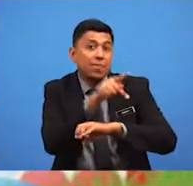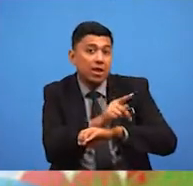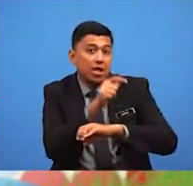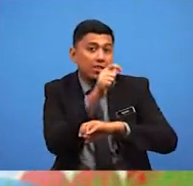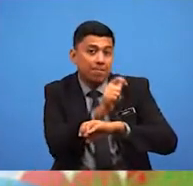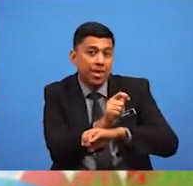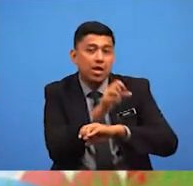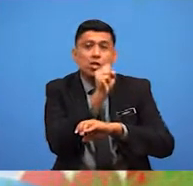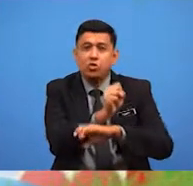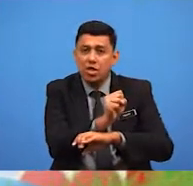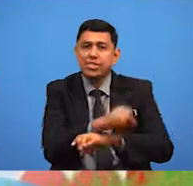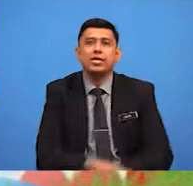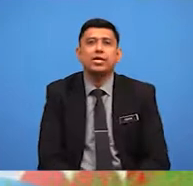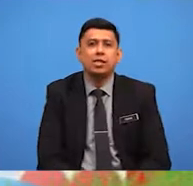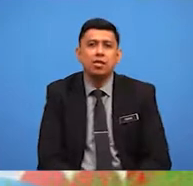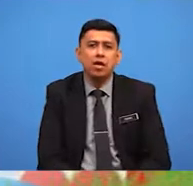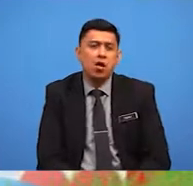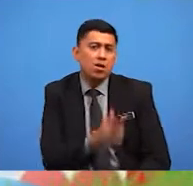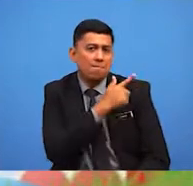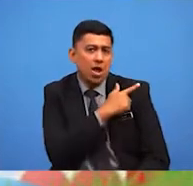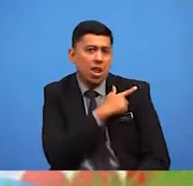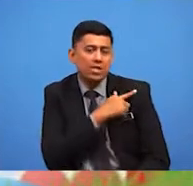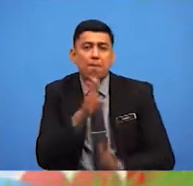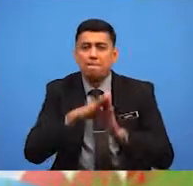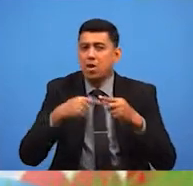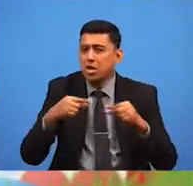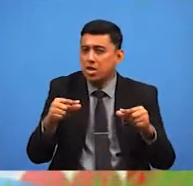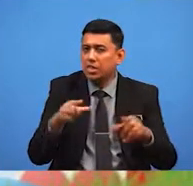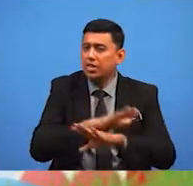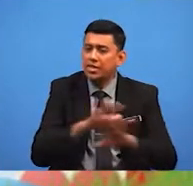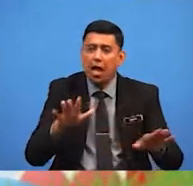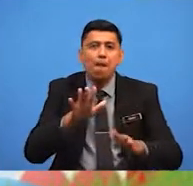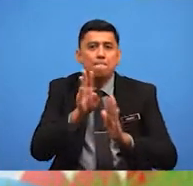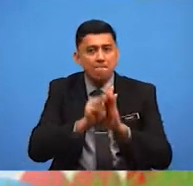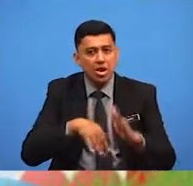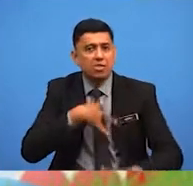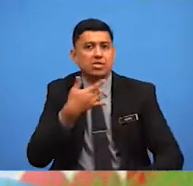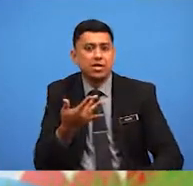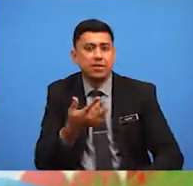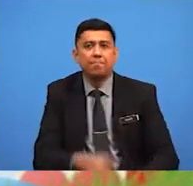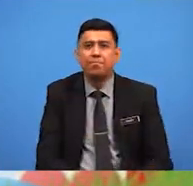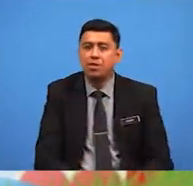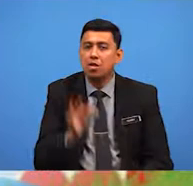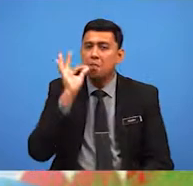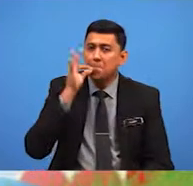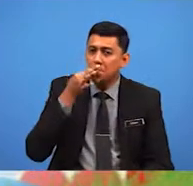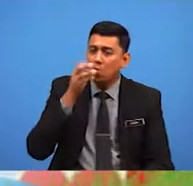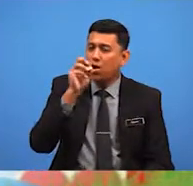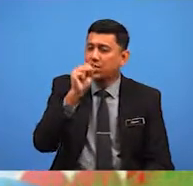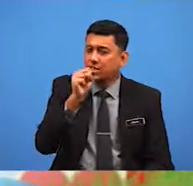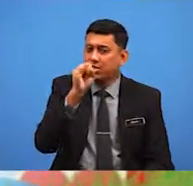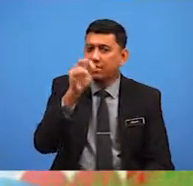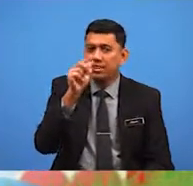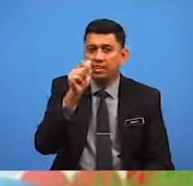tembaga suasa, malas bergerak tidak merasa. Buah sintang,